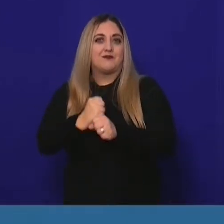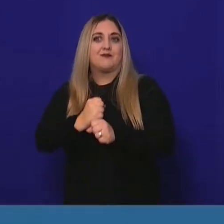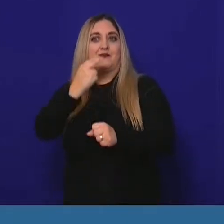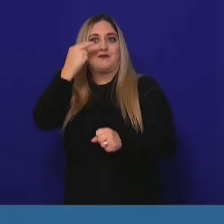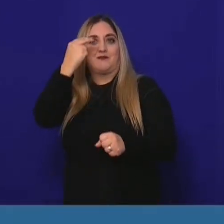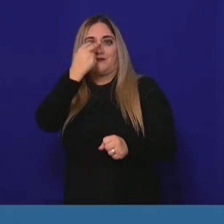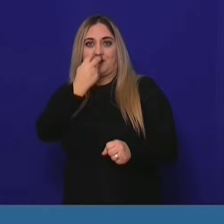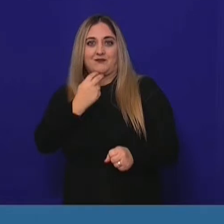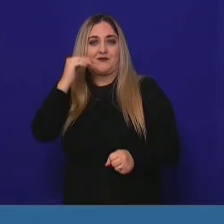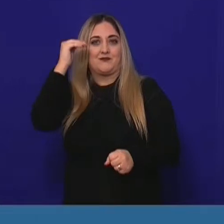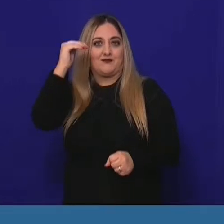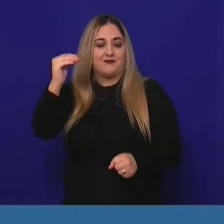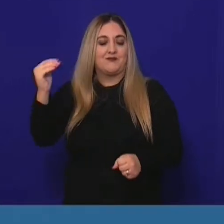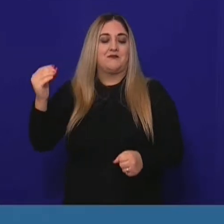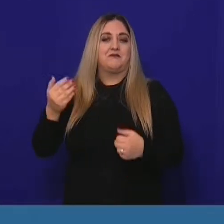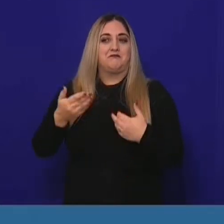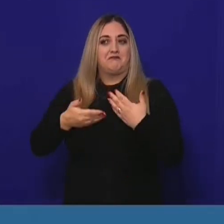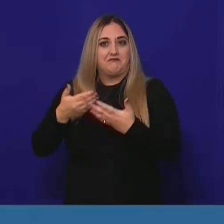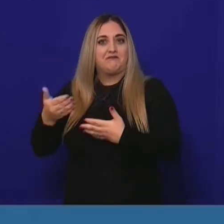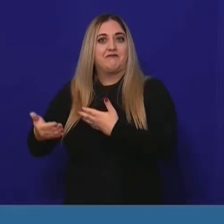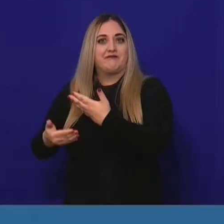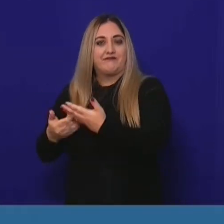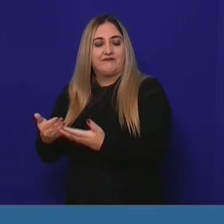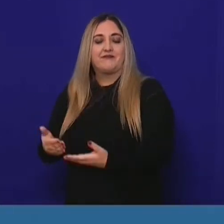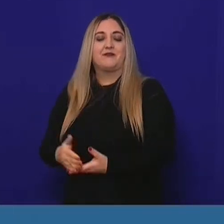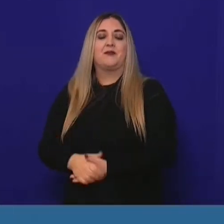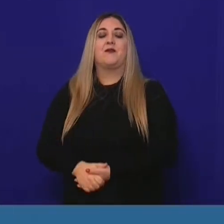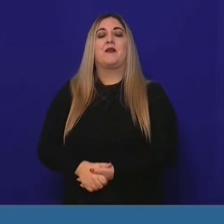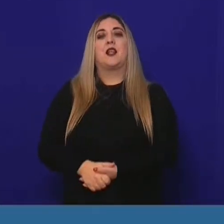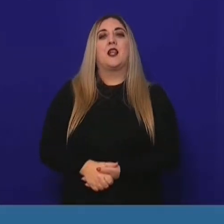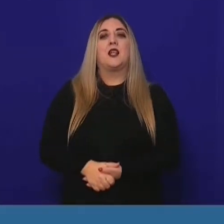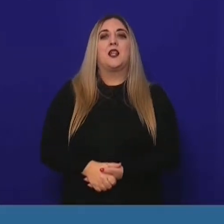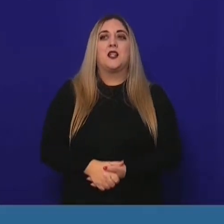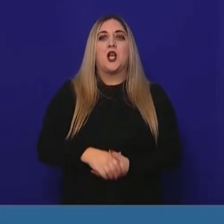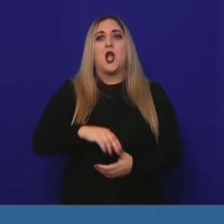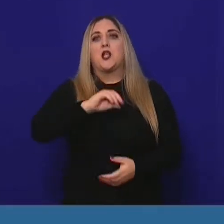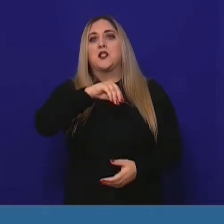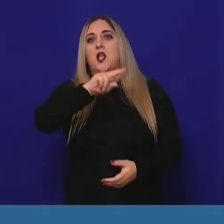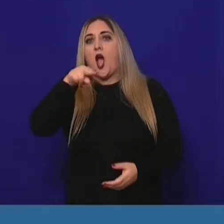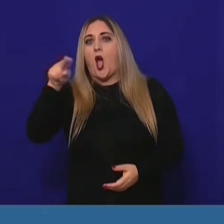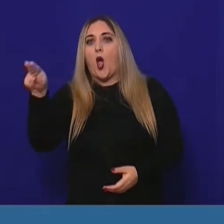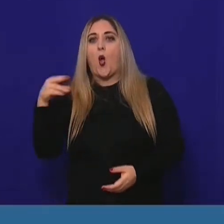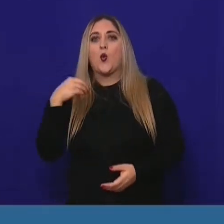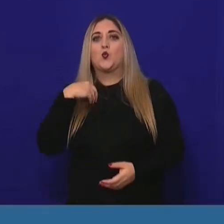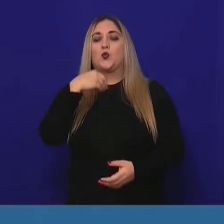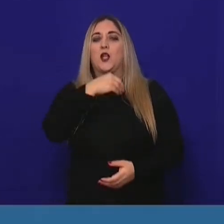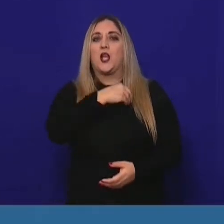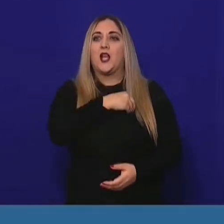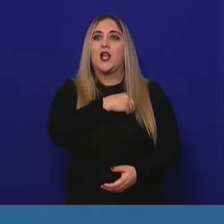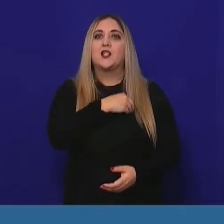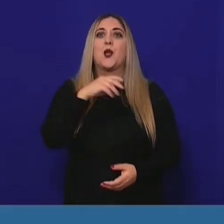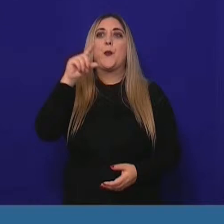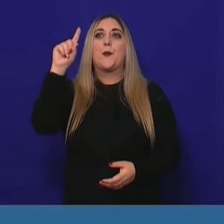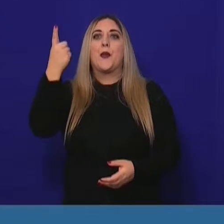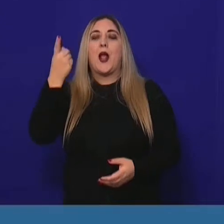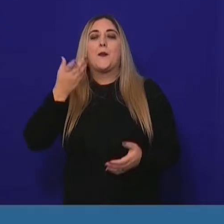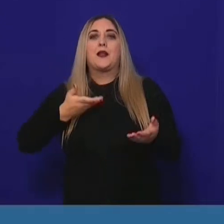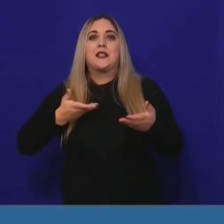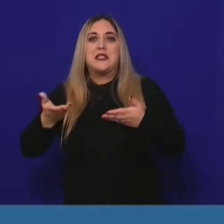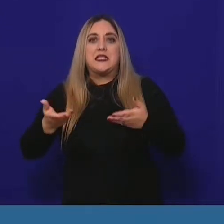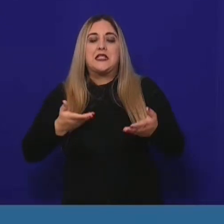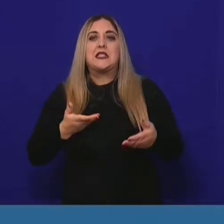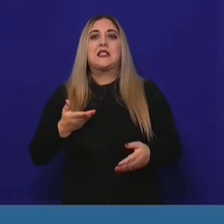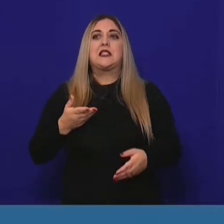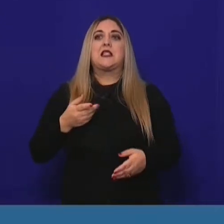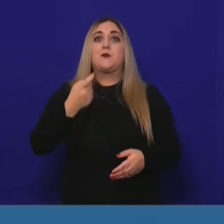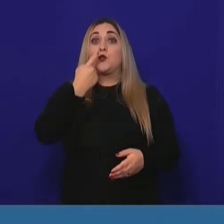jiġifieri għandek il-komplament ta' l-Isptar Mater Dei, Gozo General Hospital, għandek ukoll il-Primary Care System, dak in-nies li